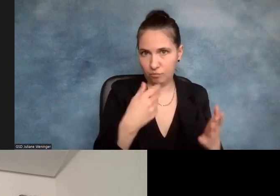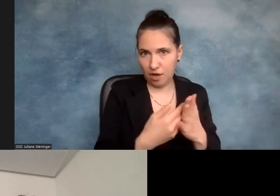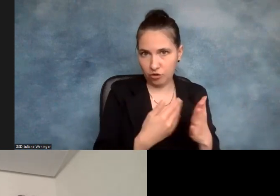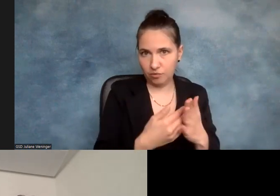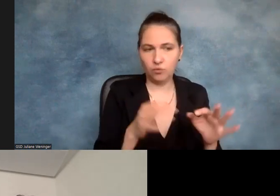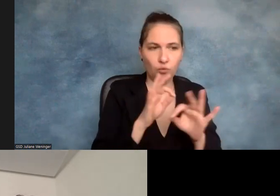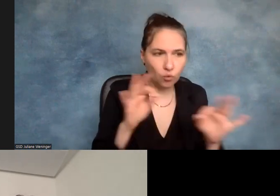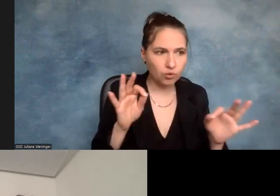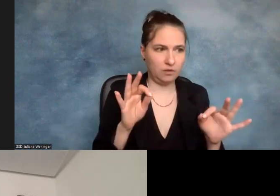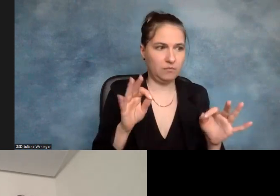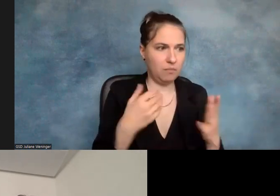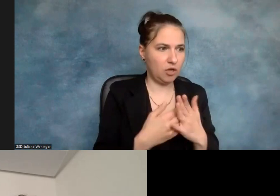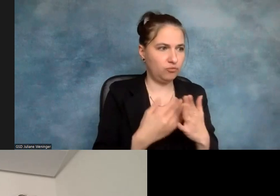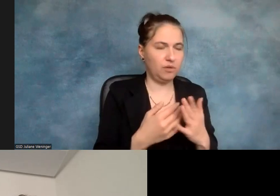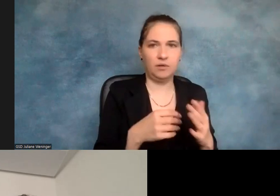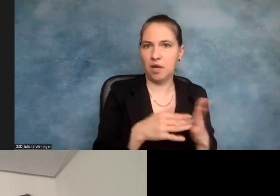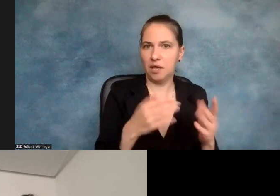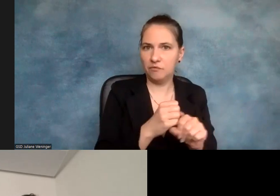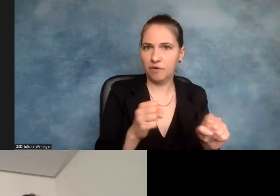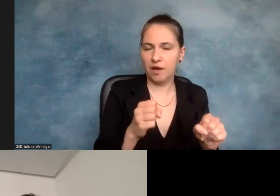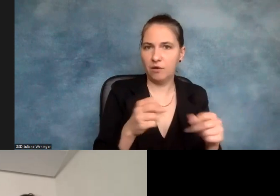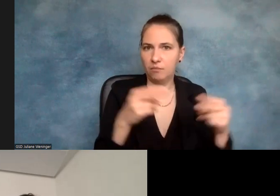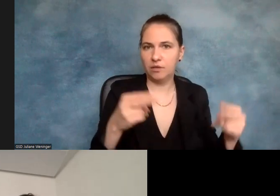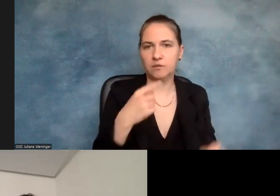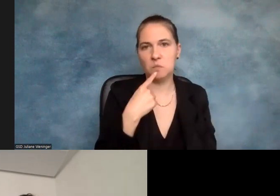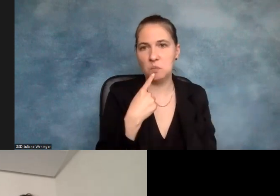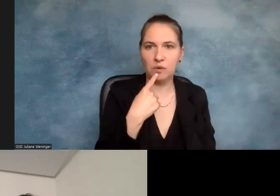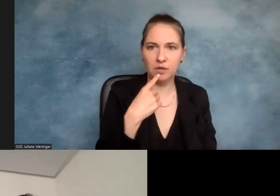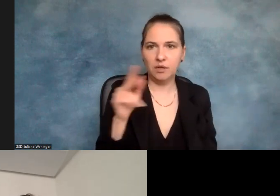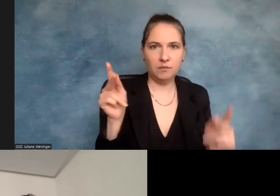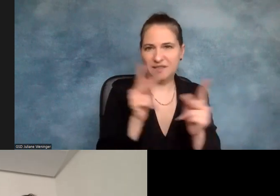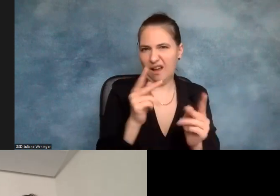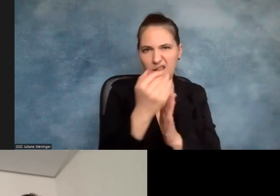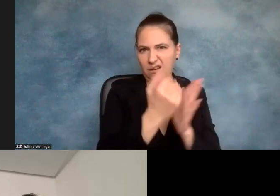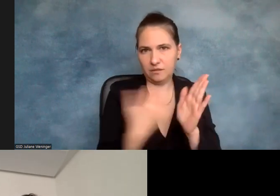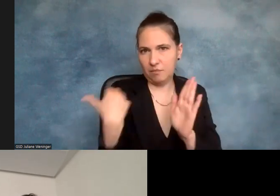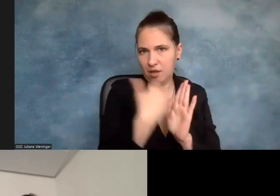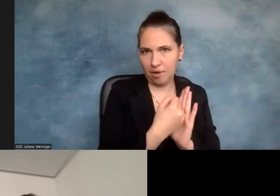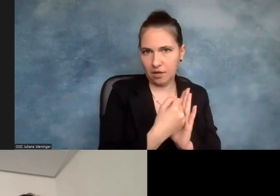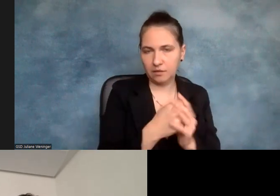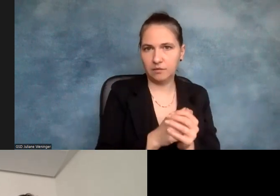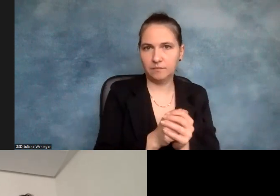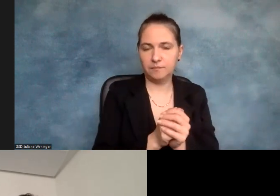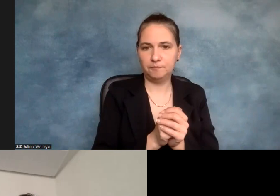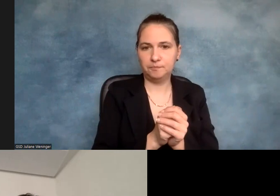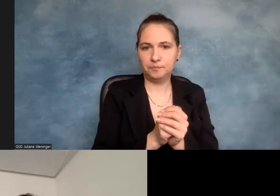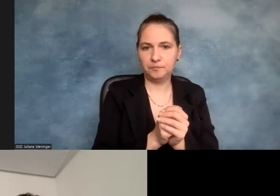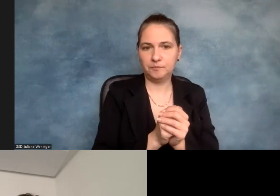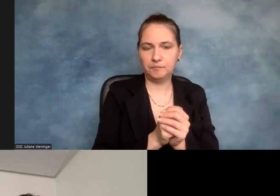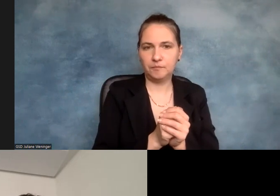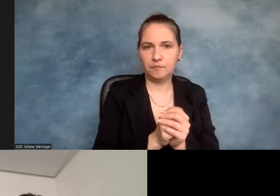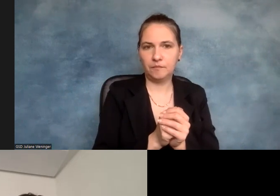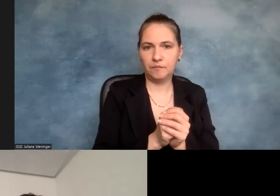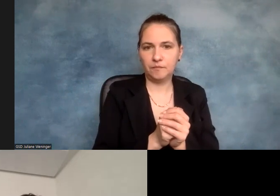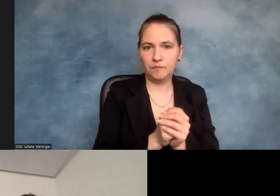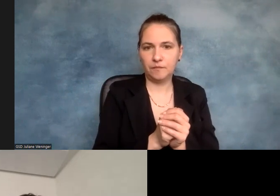gute barrierefreie Webseiten. Da haben wir jetzt keine Liste vorliegen, aber man kann